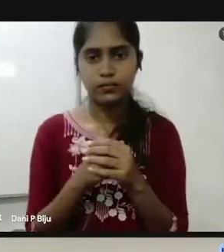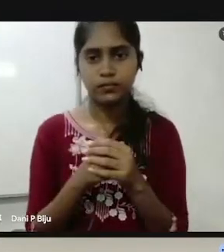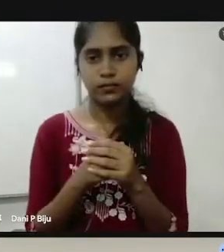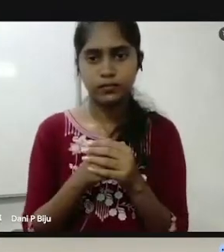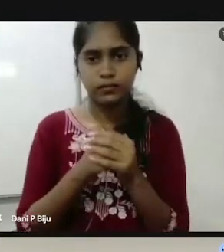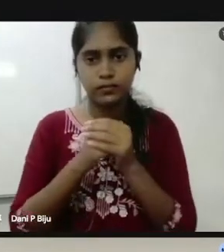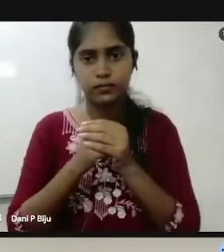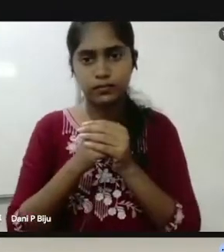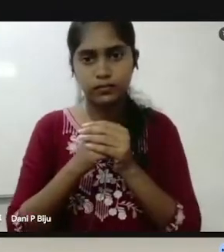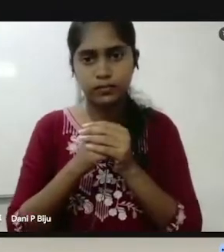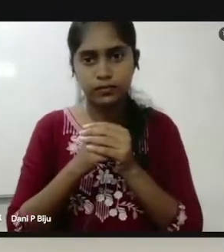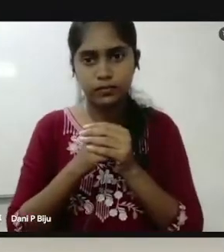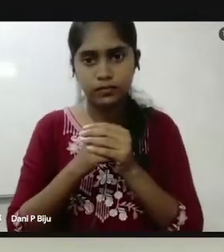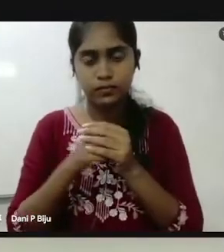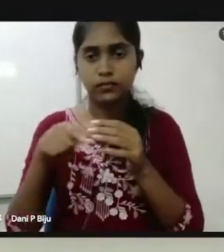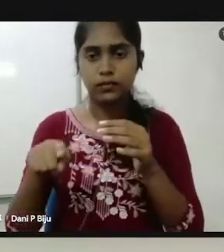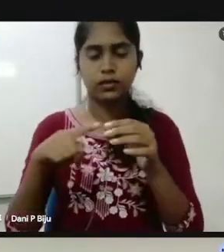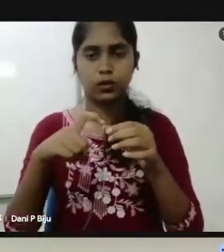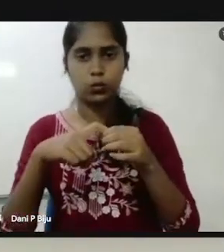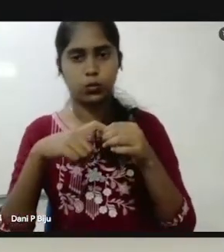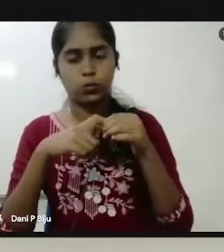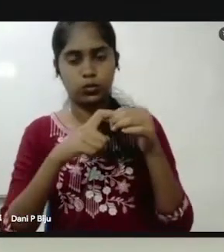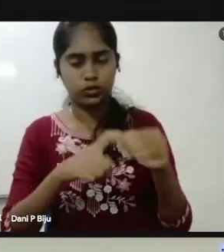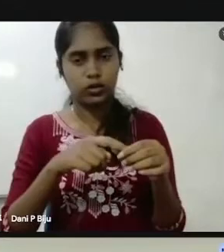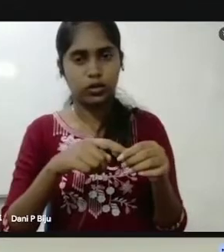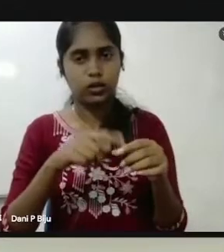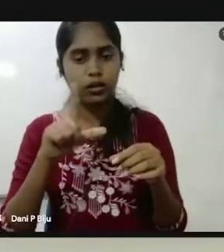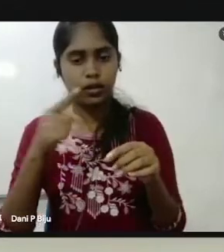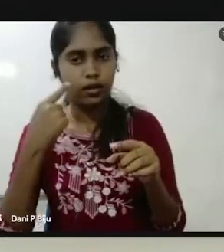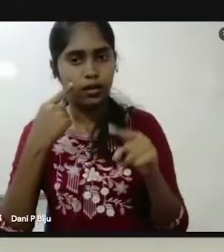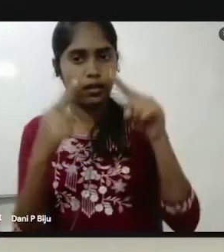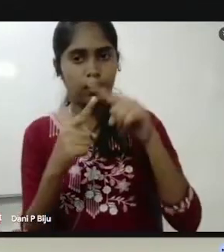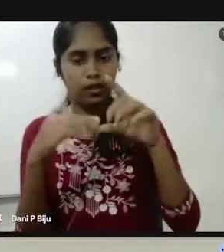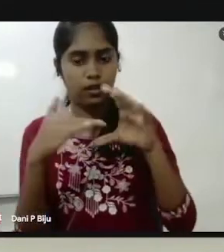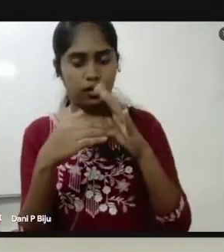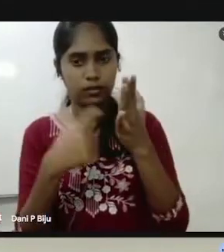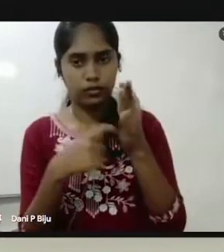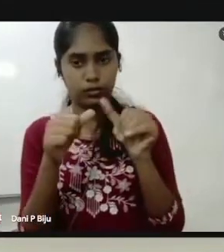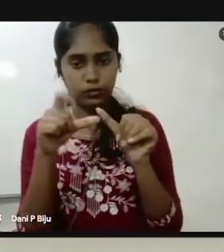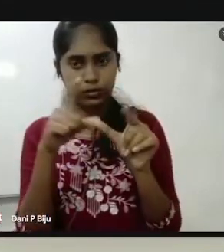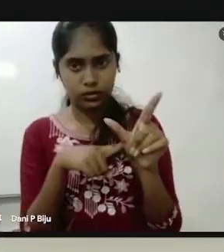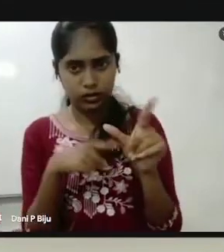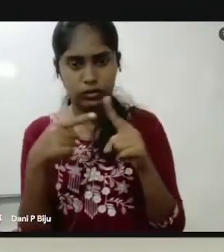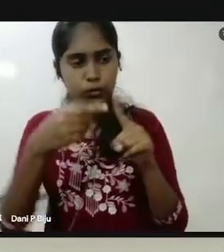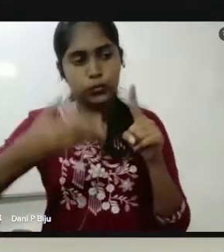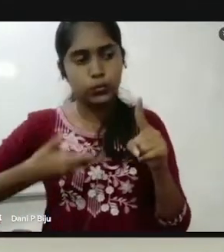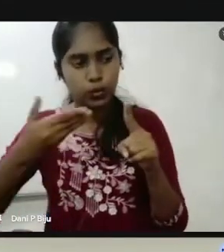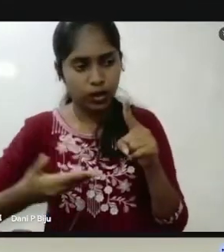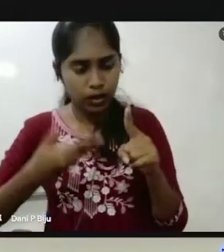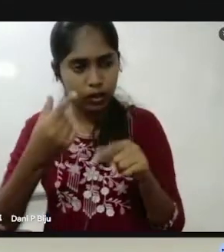കേൾക്കാം, പറയൂ മാം. ലിറ്ററസി ട്രെയിനിങ്ങിന് യൂസ് ചെയ്യാൻ പറ്റുന്ന അതിന് മാത്രം സ്പെസിഫിക് ആയിട്ടുള്ള